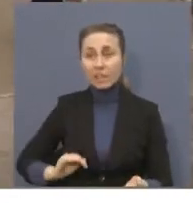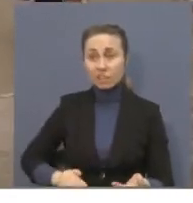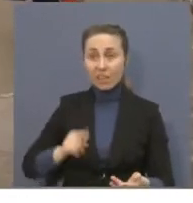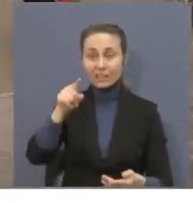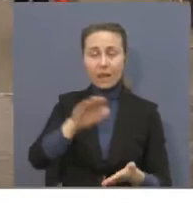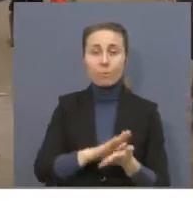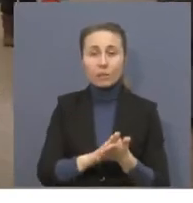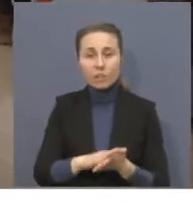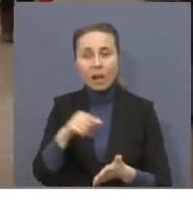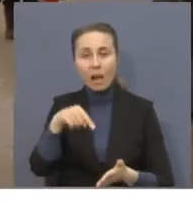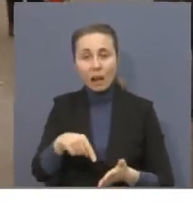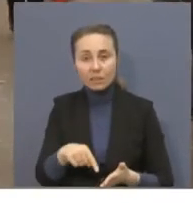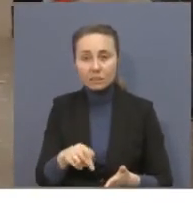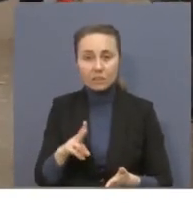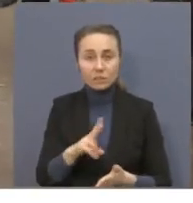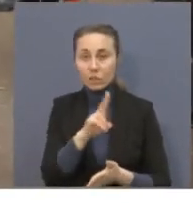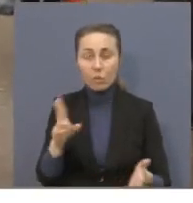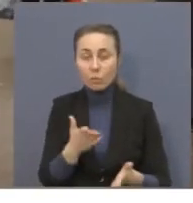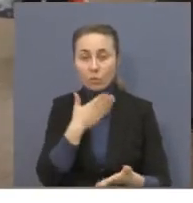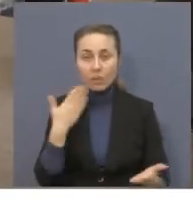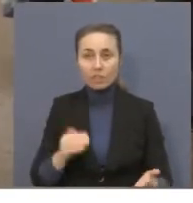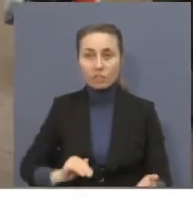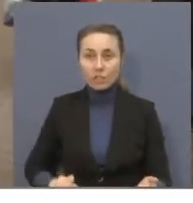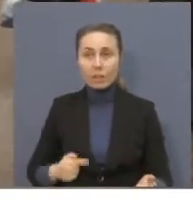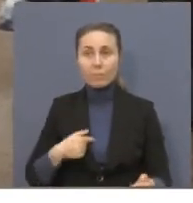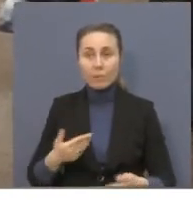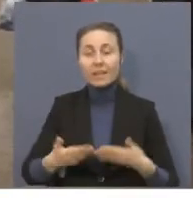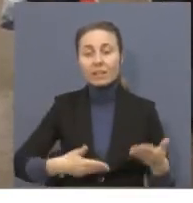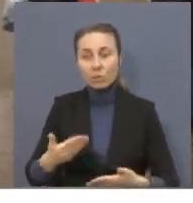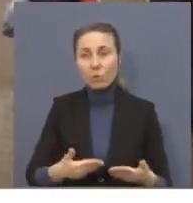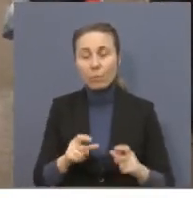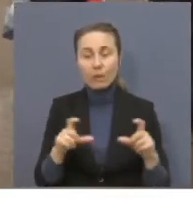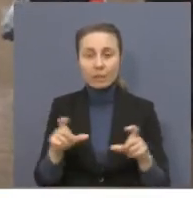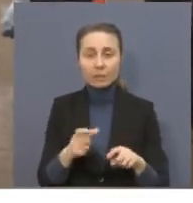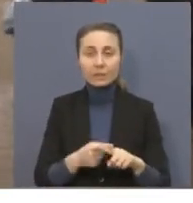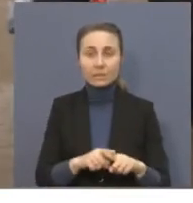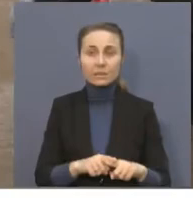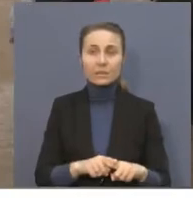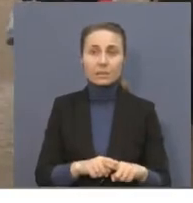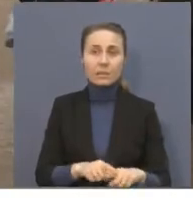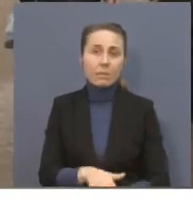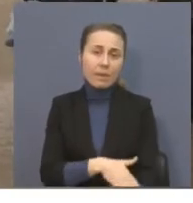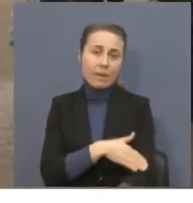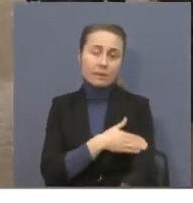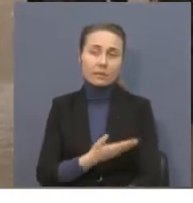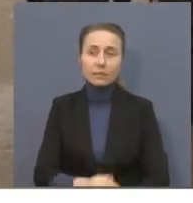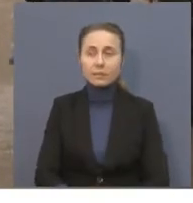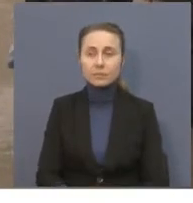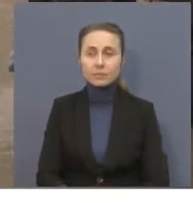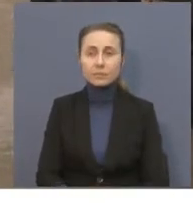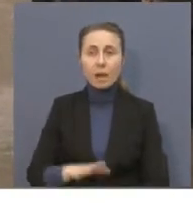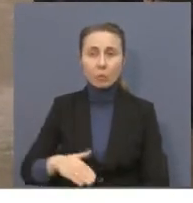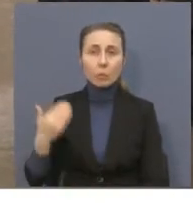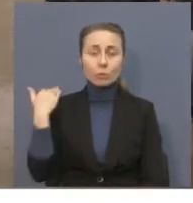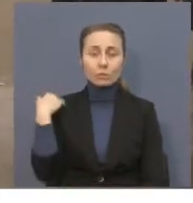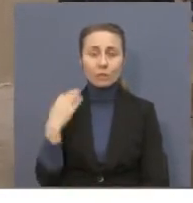почистил, а здесь что бы, здесь нет частника. И вот идем на магазин, вот еле-еле. А потом у нас